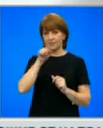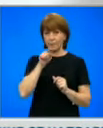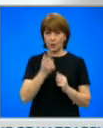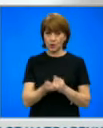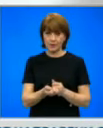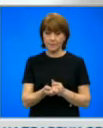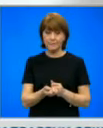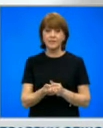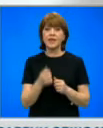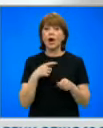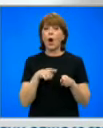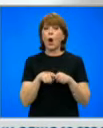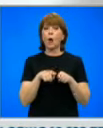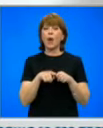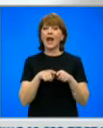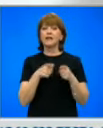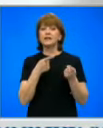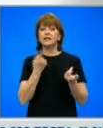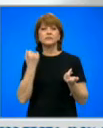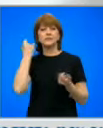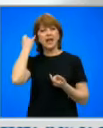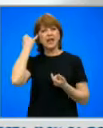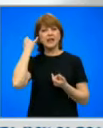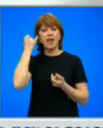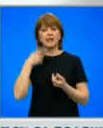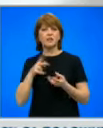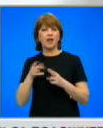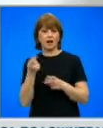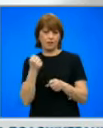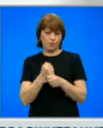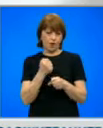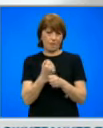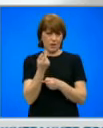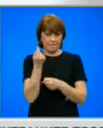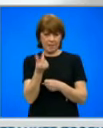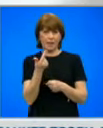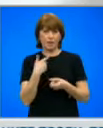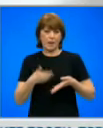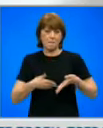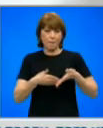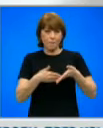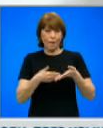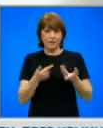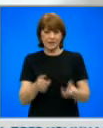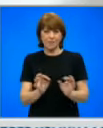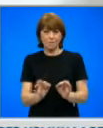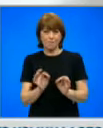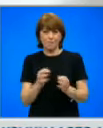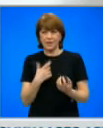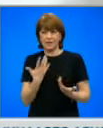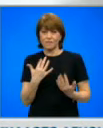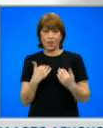обаче, там идеята беше малко по-друга. Той да поработи малко, да ни помогне в този напрегнат момент сега в